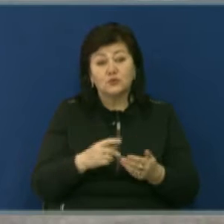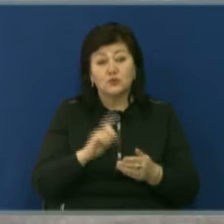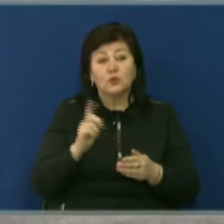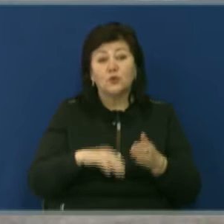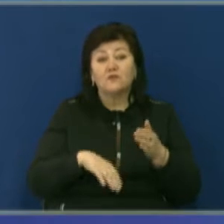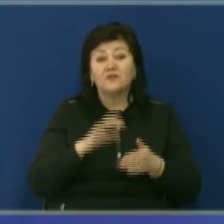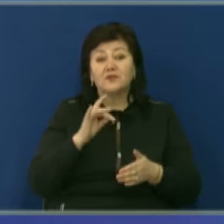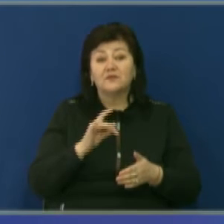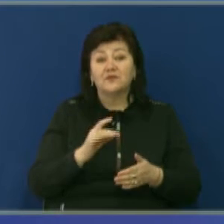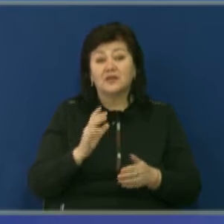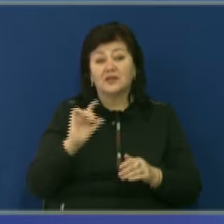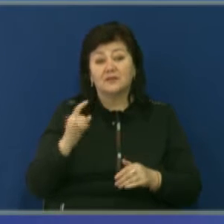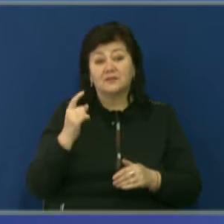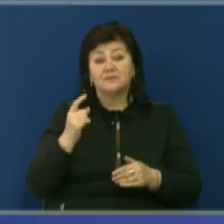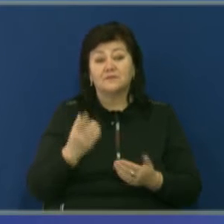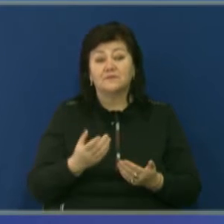телеарнасы.